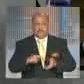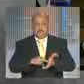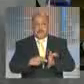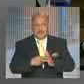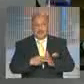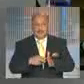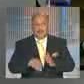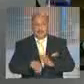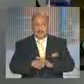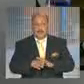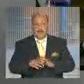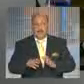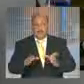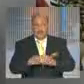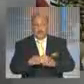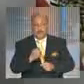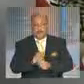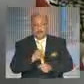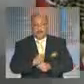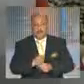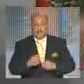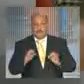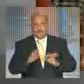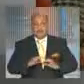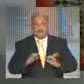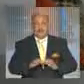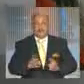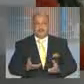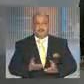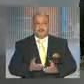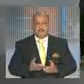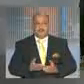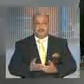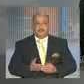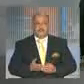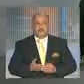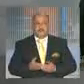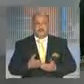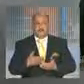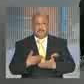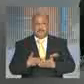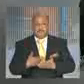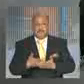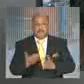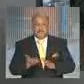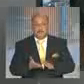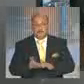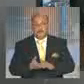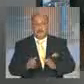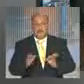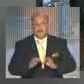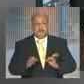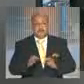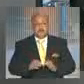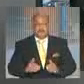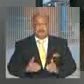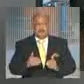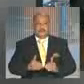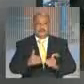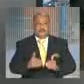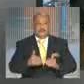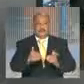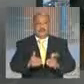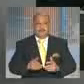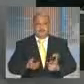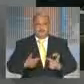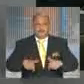احتجاجية تكونت لأجلها لجنة ستضبط برنامج أشكال الاحتجاج وتأطيرها. هذه اللجنة تم الإعلان عنها في اجتماع